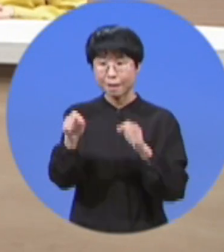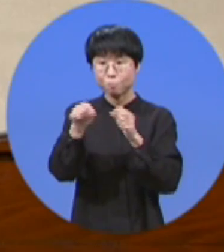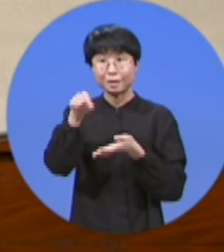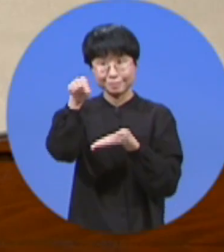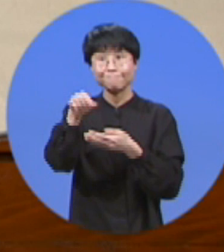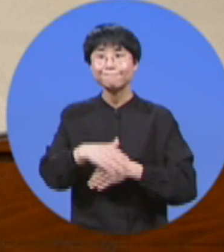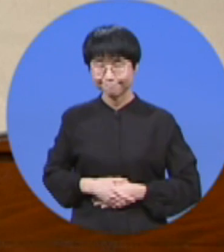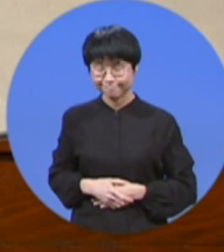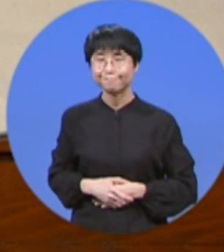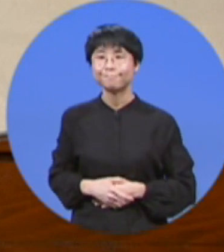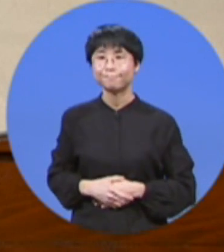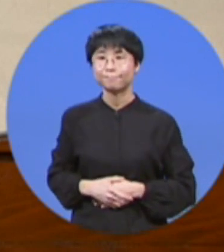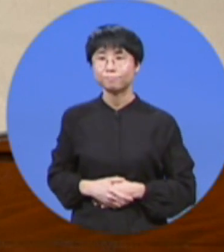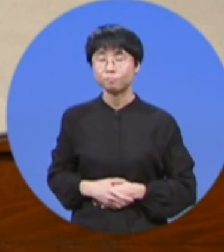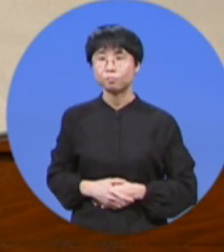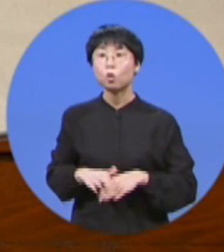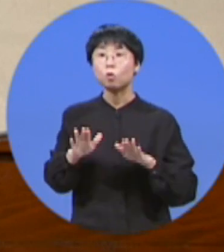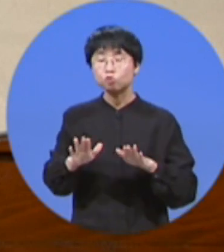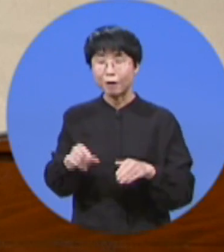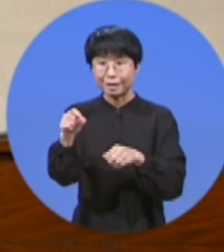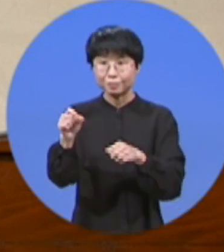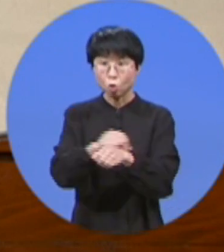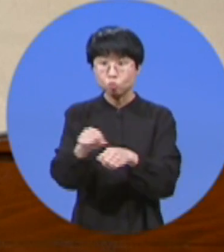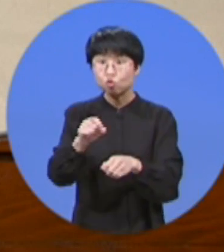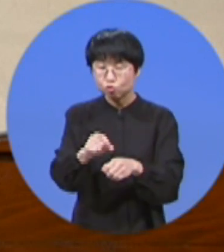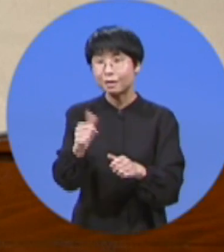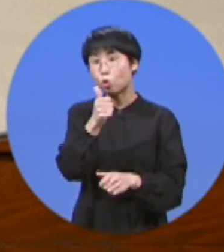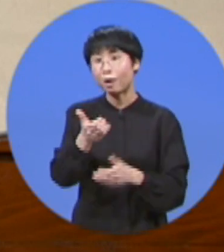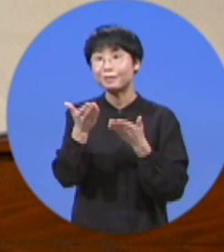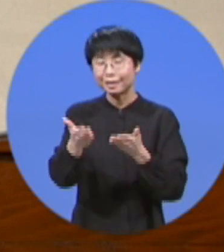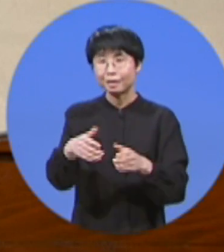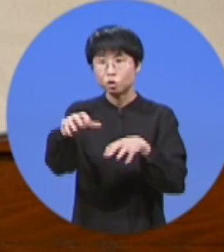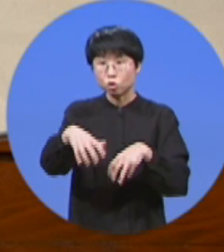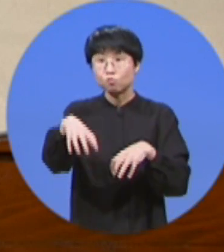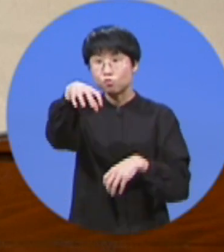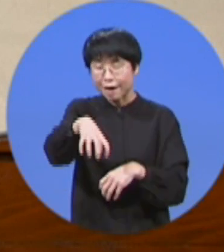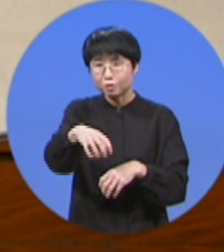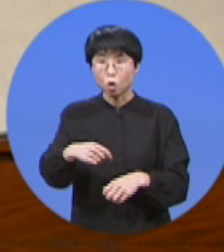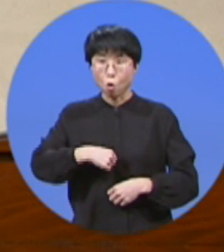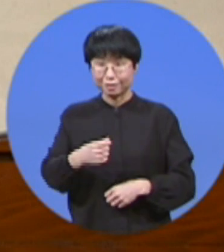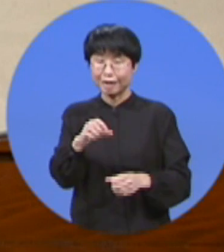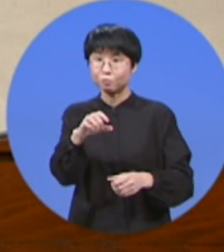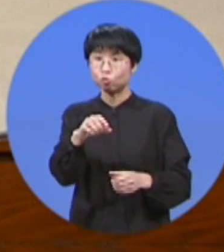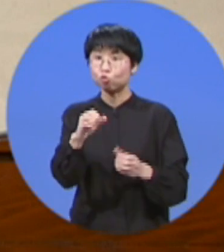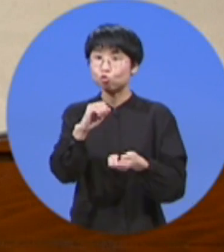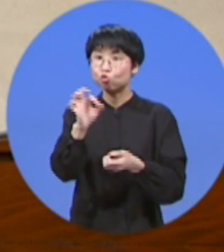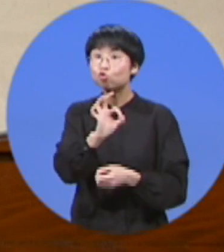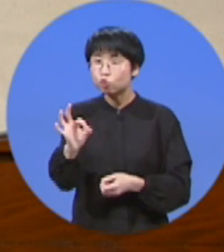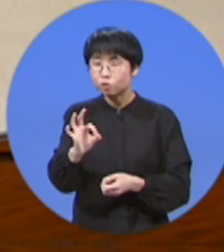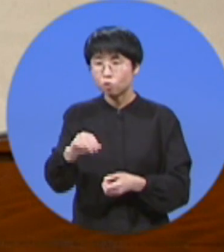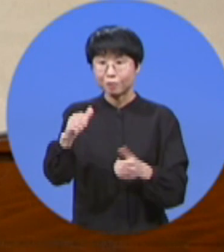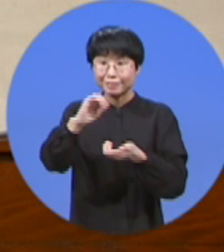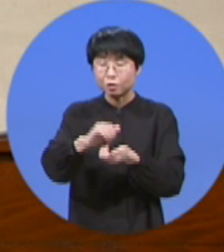。 今週は特集で紹介した動物園のオリジナルグッズをセットで5名の方にプレゼント